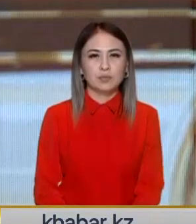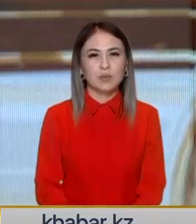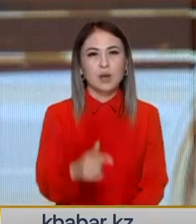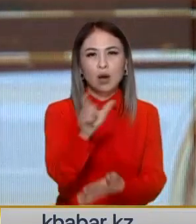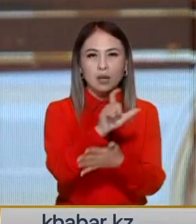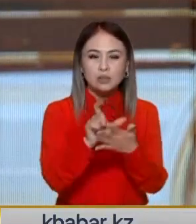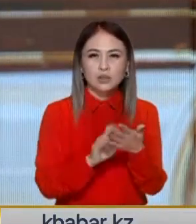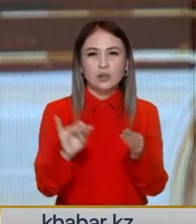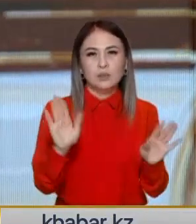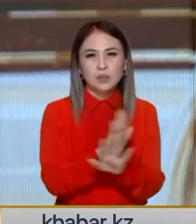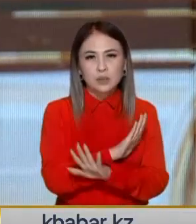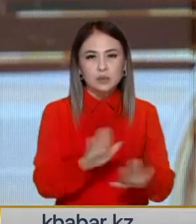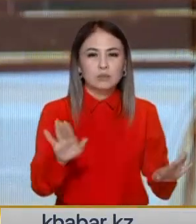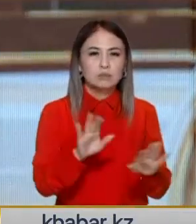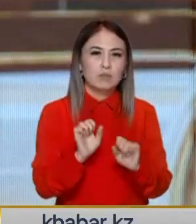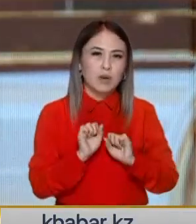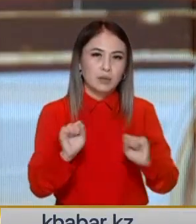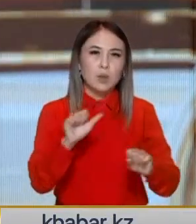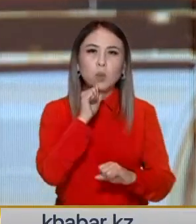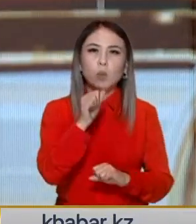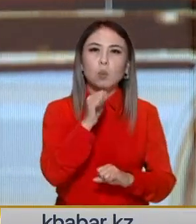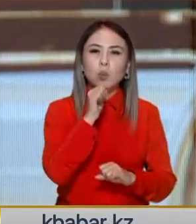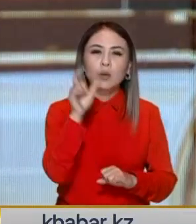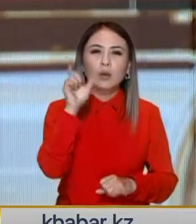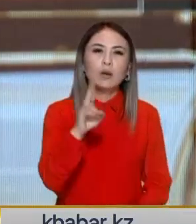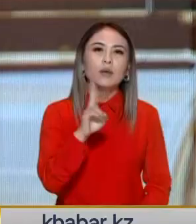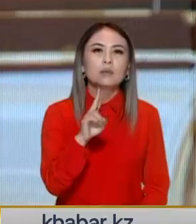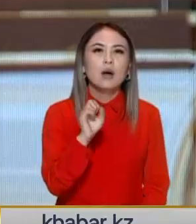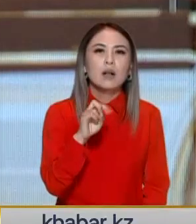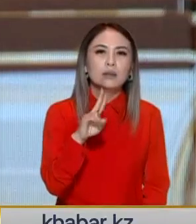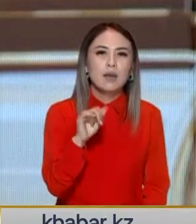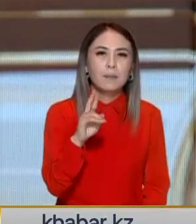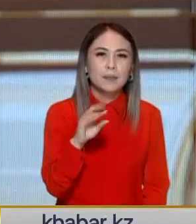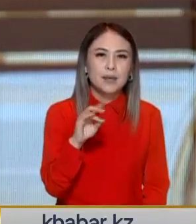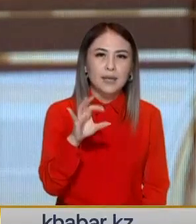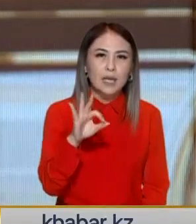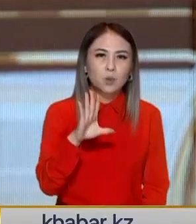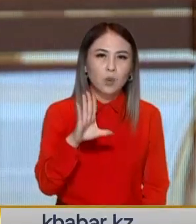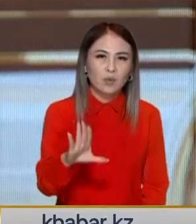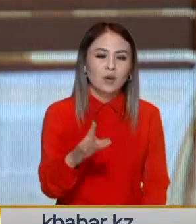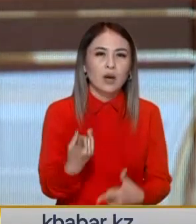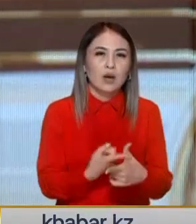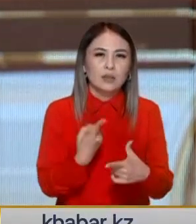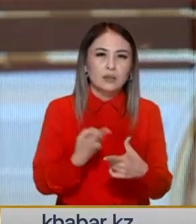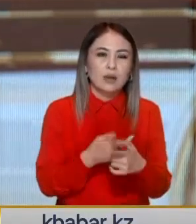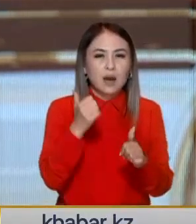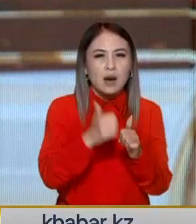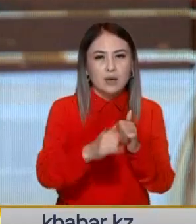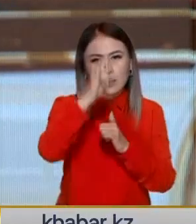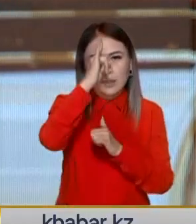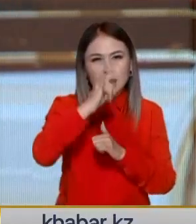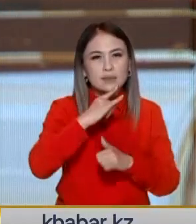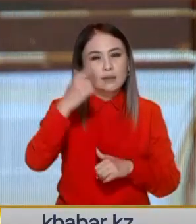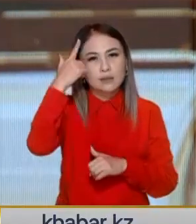Әрі жұршы, әрі ақын, әрі батыр. Қостанайлық абыз ақсақал Қасымхан Алдабергеновтың есімі көзіғарақты әр қазаққа